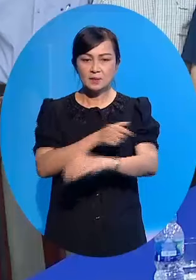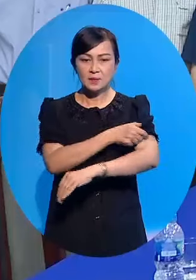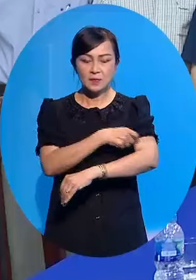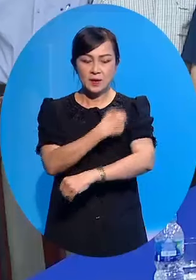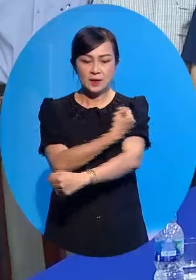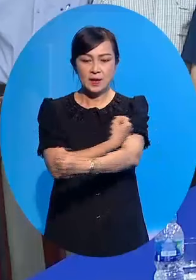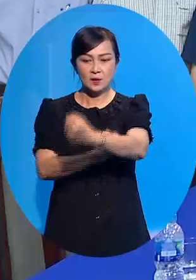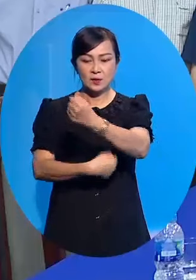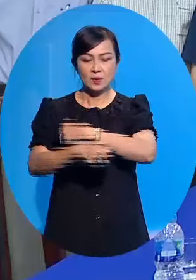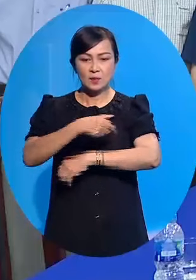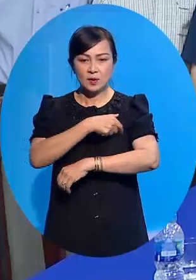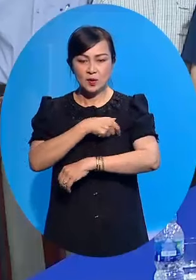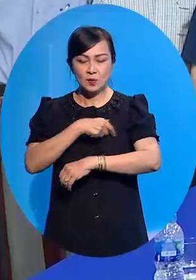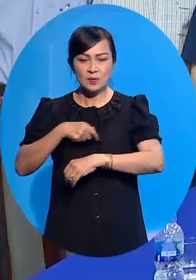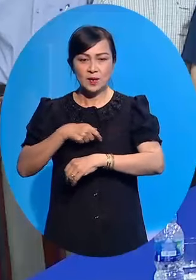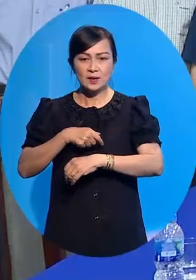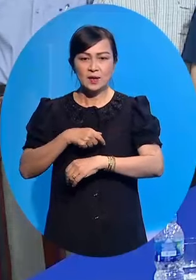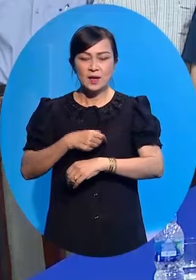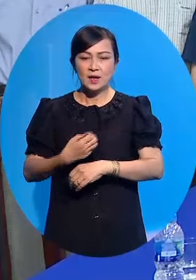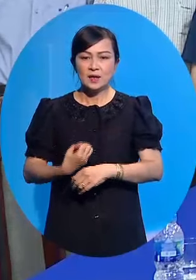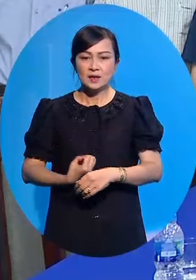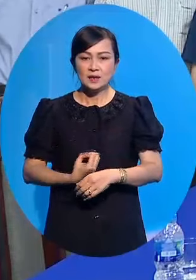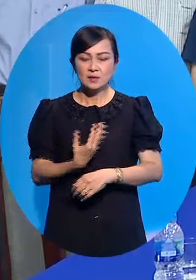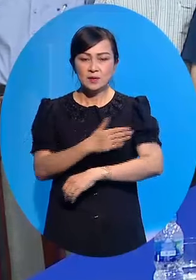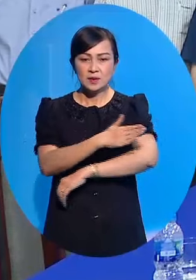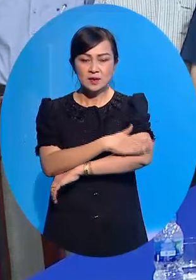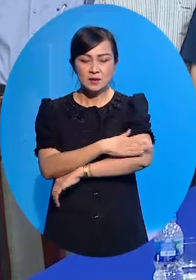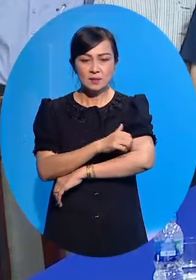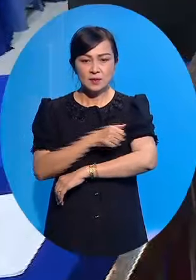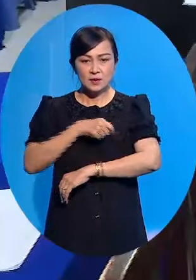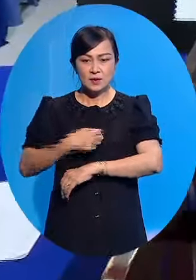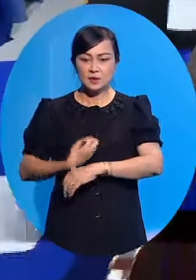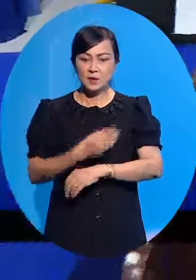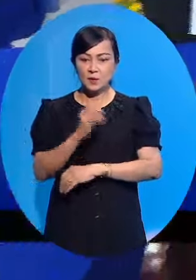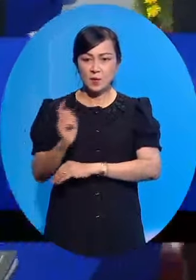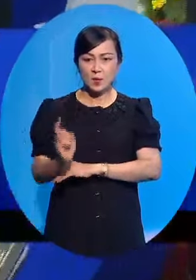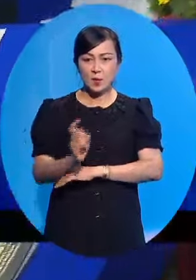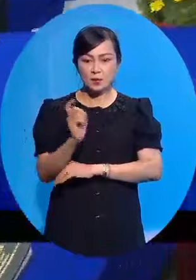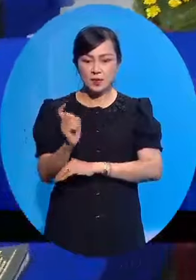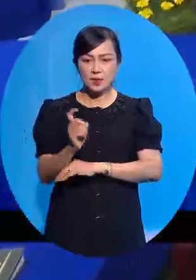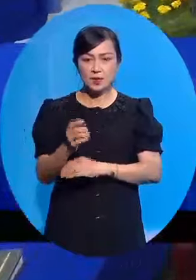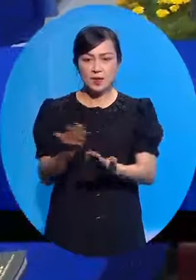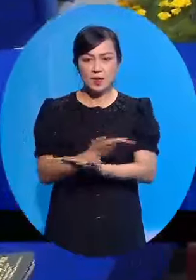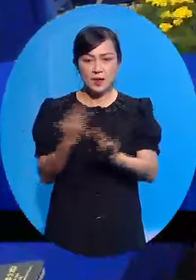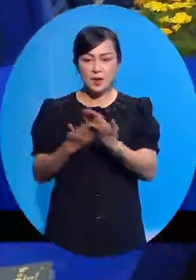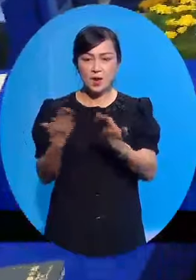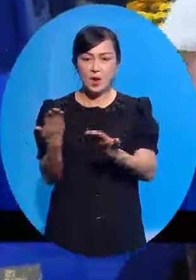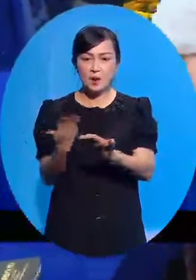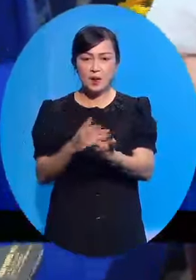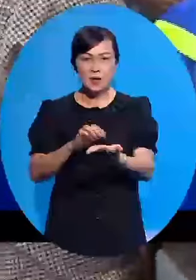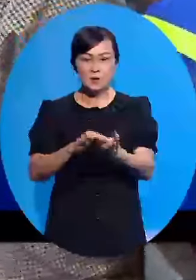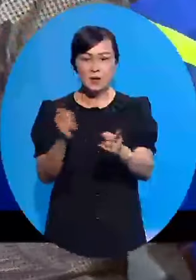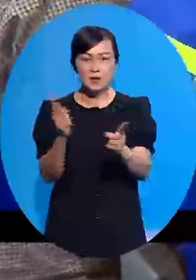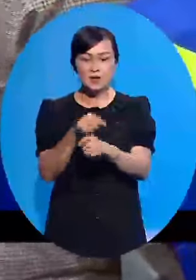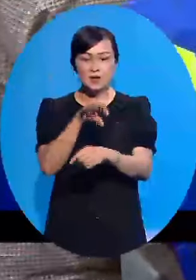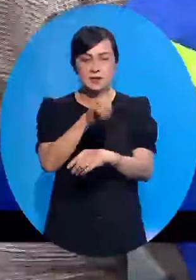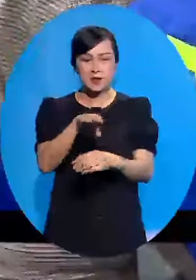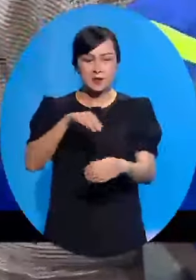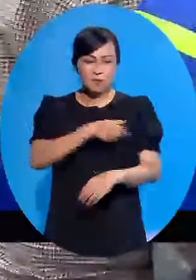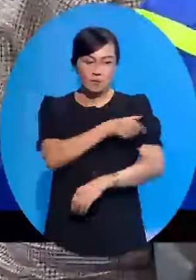nhân, đảm bảo các chế độ phúc lợi, an sinh, giúp công nhân có cuộc sống ổn định, đồng thời đẩy mạnh việc đổi mới công nghệ xử lý rác, bảo vệ môi